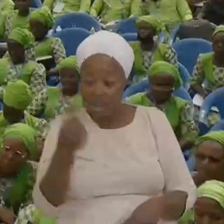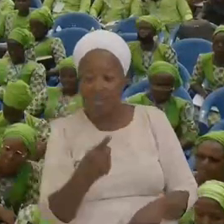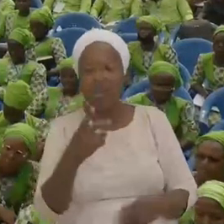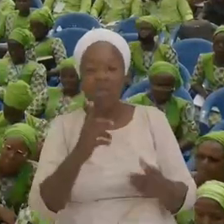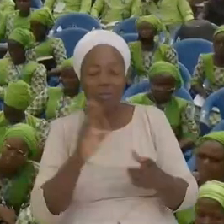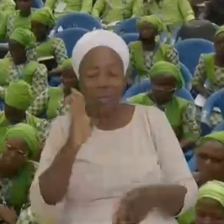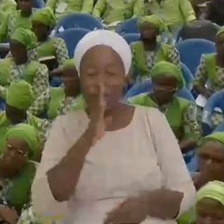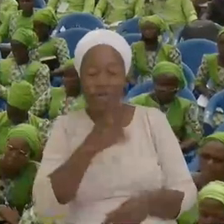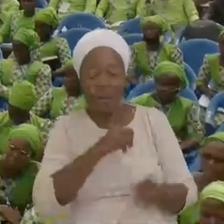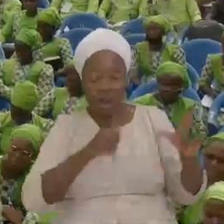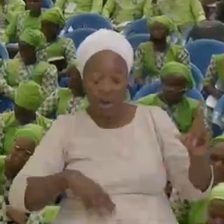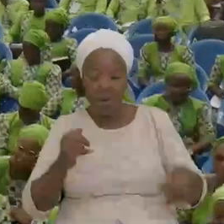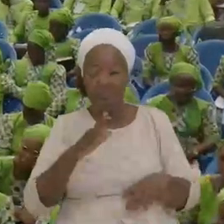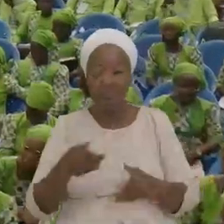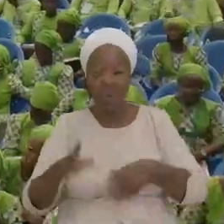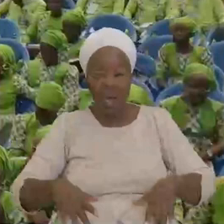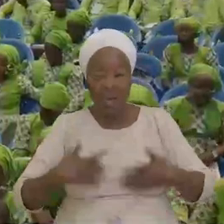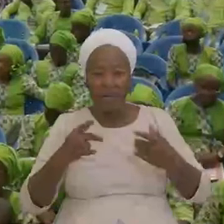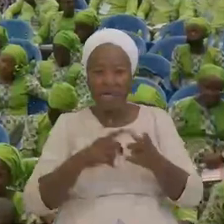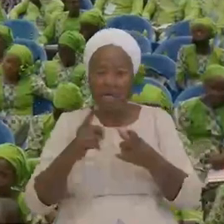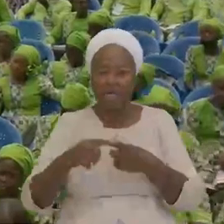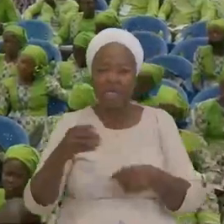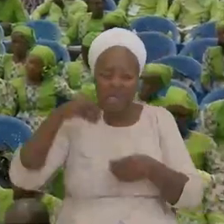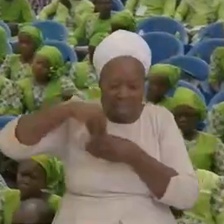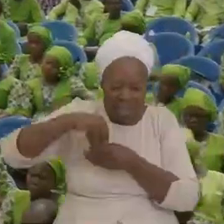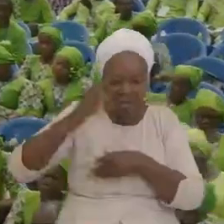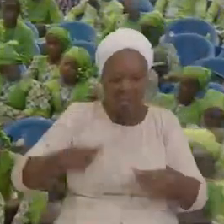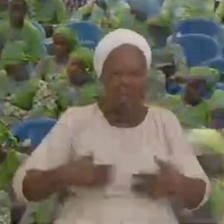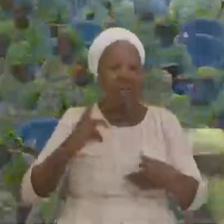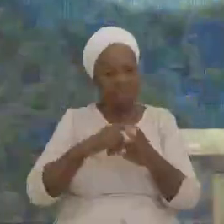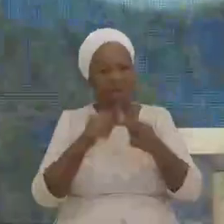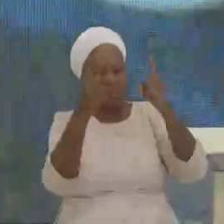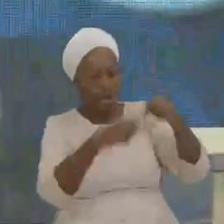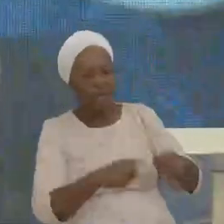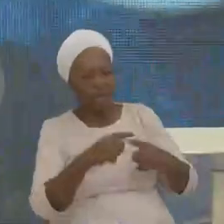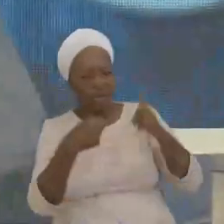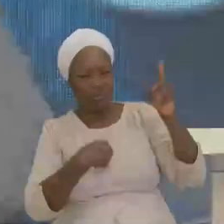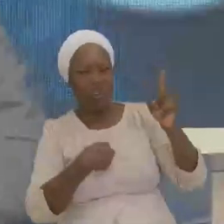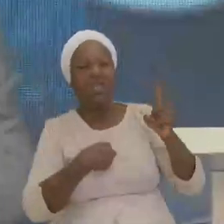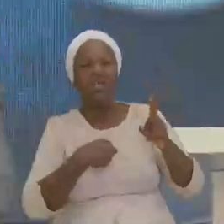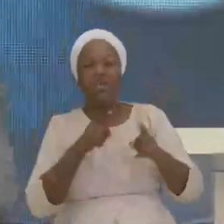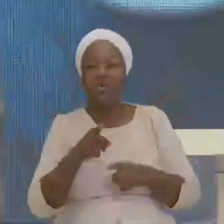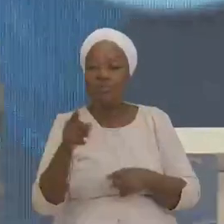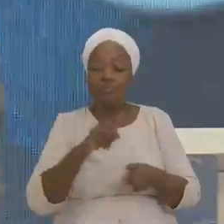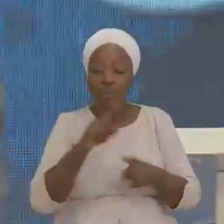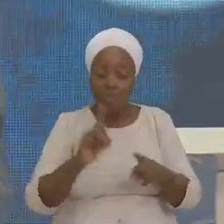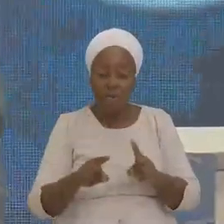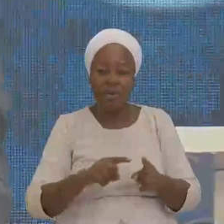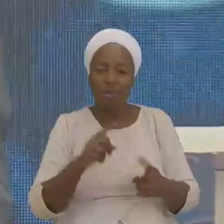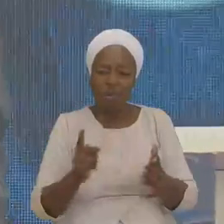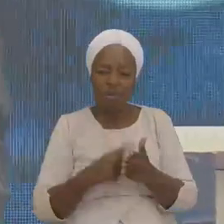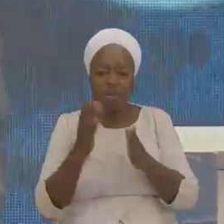et Christ seul sera le Seigneur de ta vie et l'intérêt de ta vie. Alors